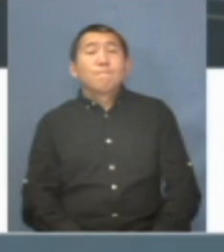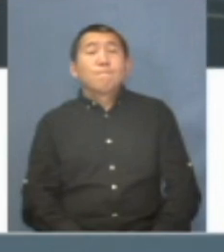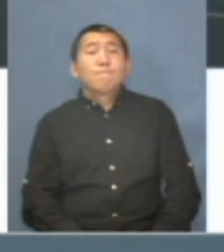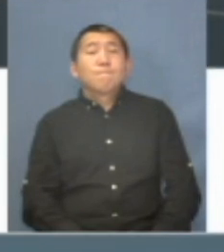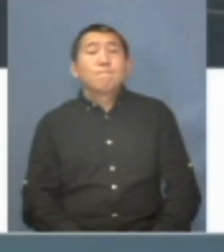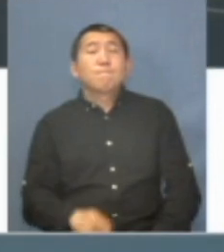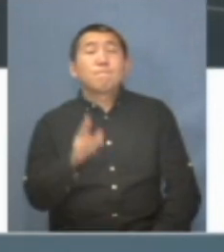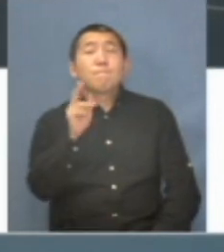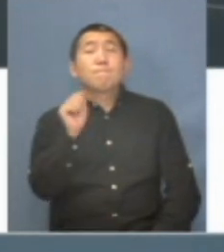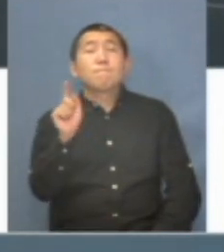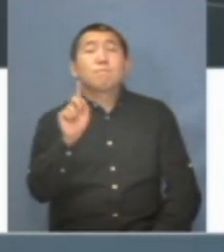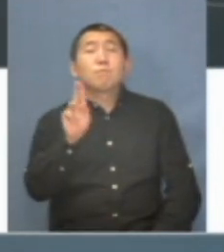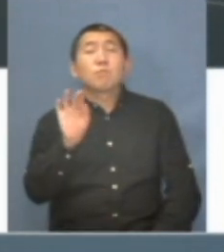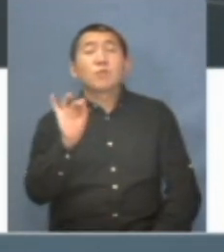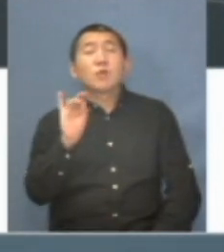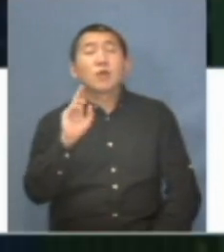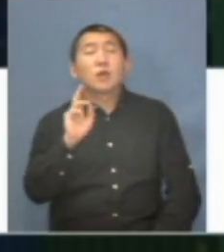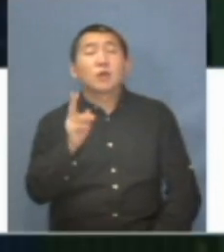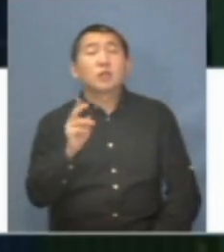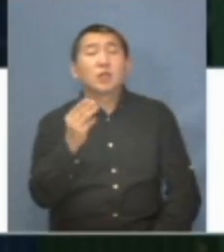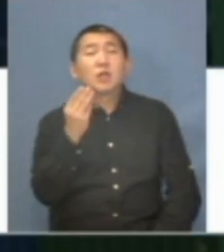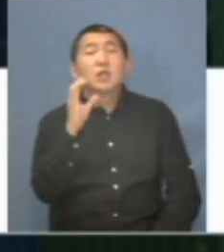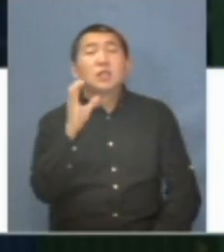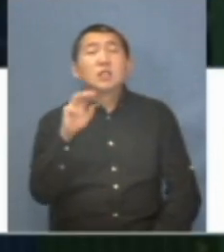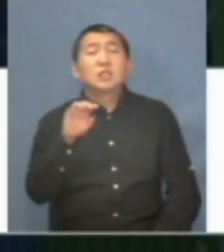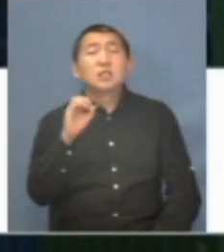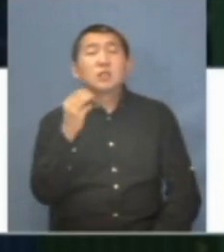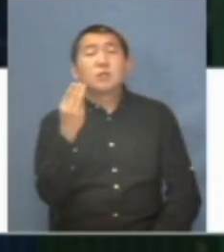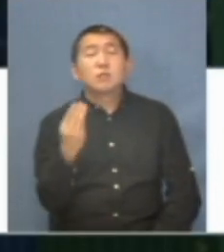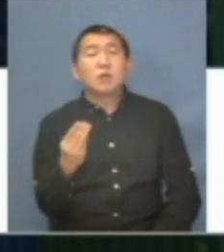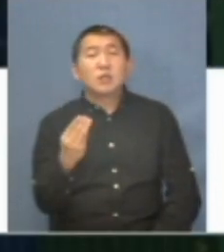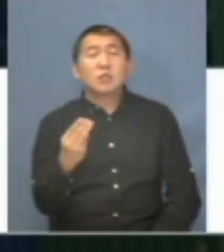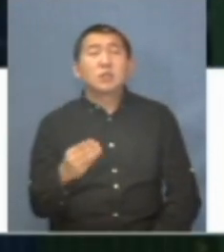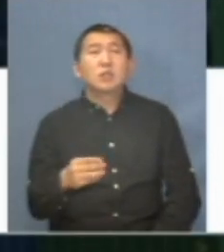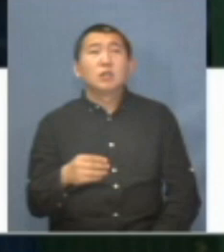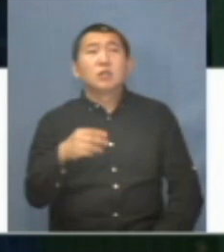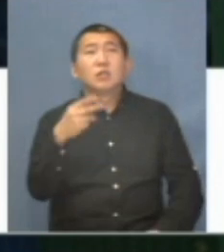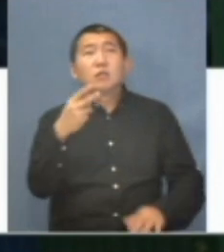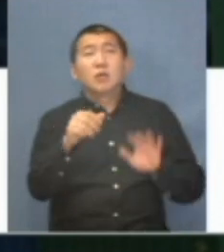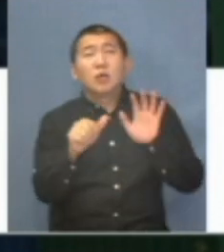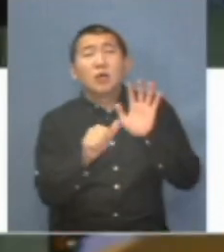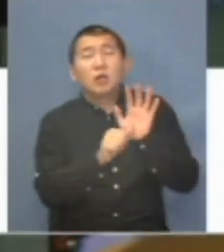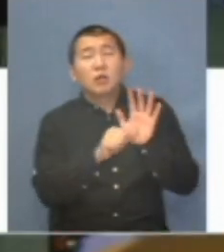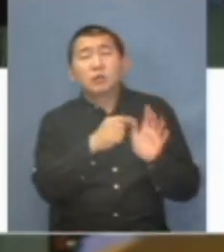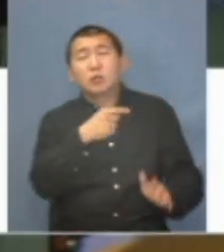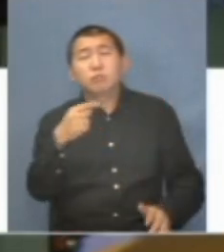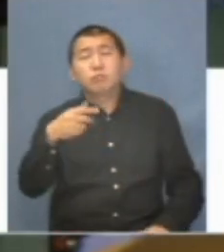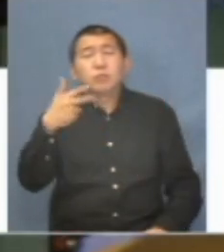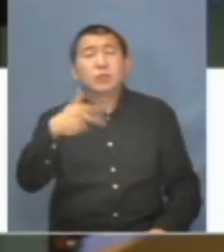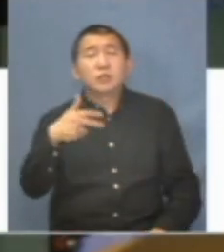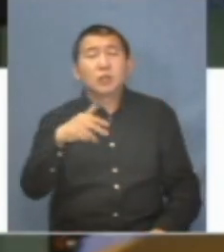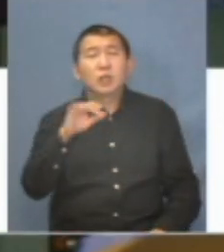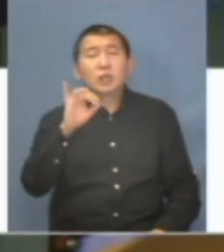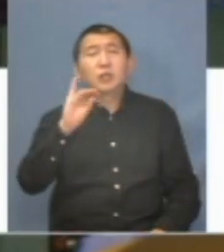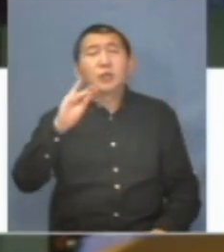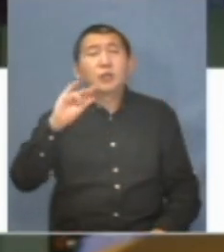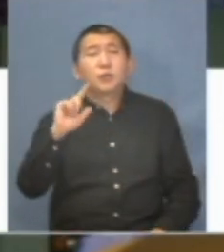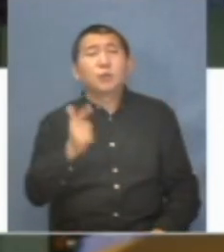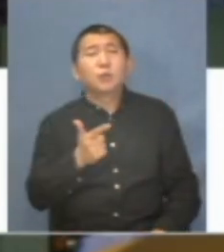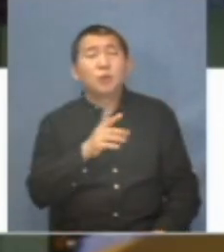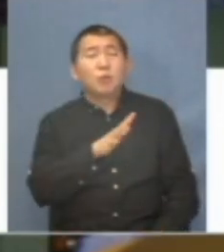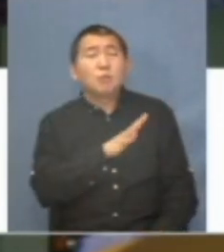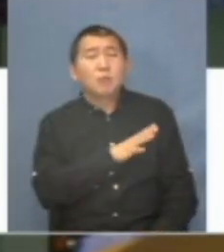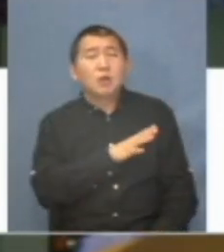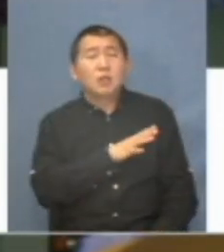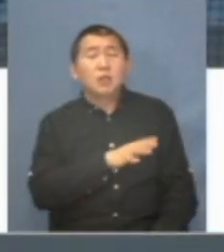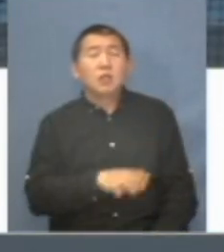Касцинк Опен М15 турнирі Смеш теннис орталығында 26-30 маусым аралығында өтті. Жарыстың жүлде қоры 15,000 ақш